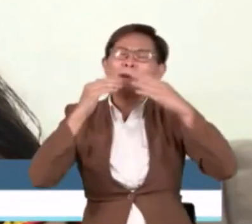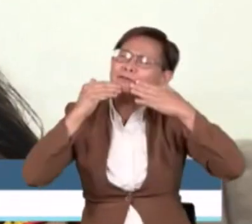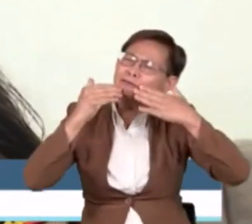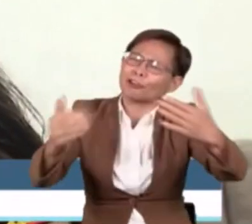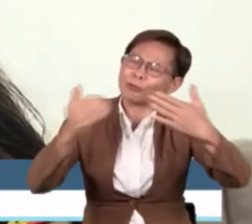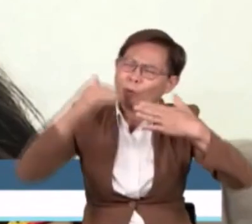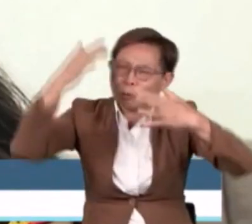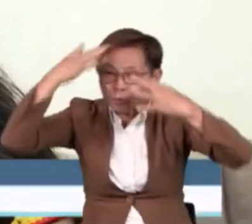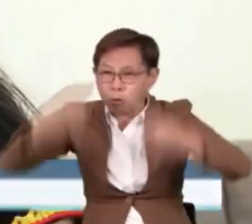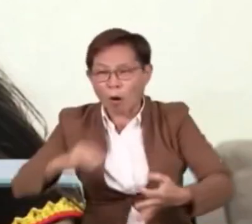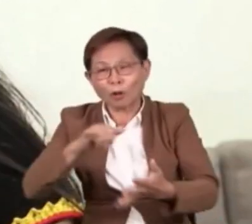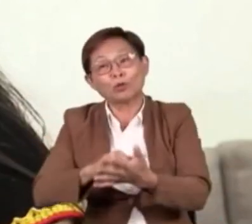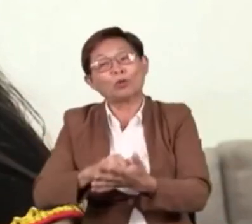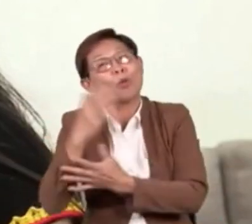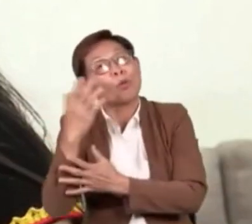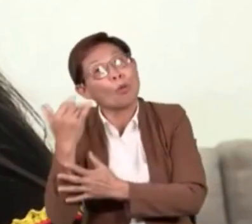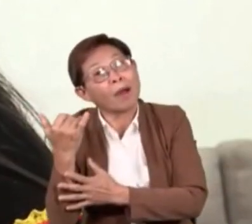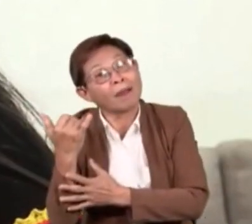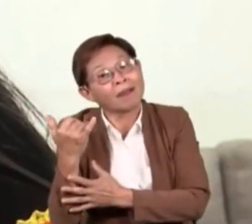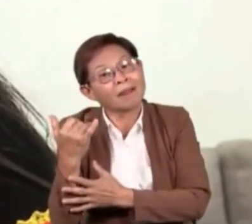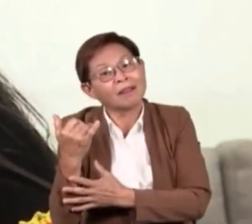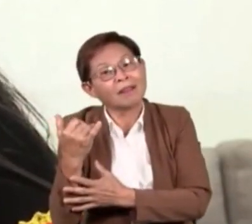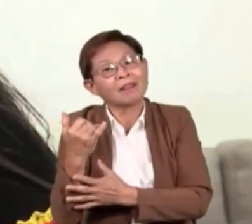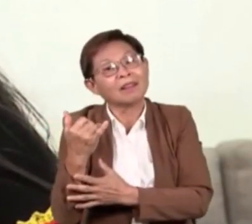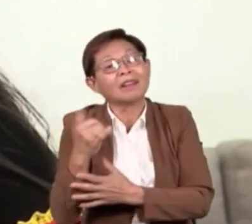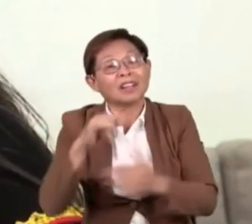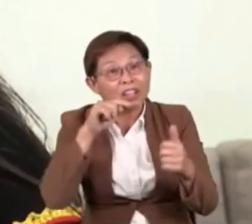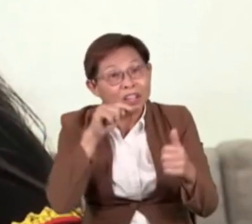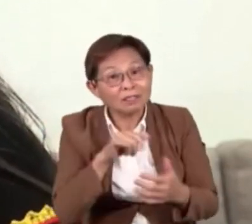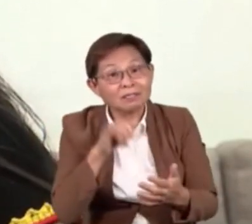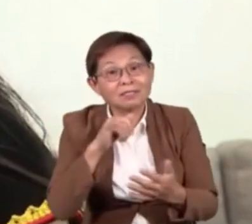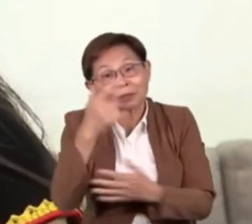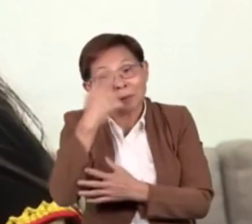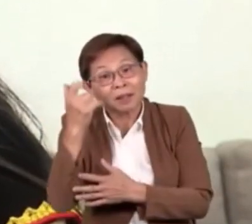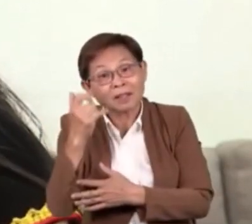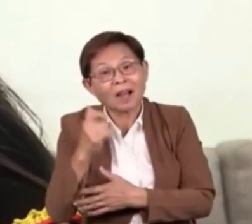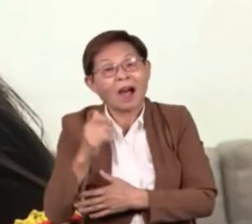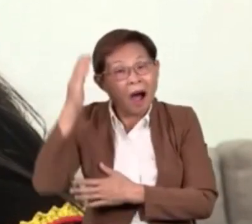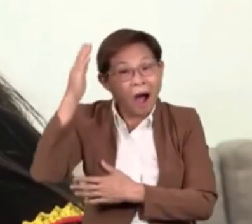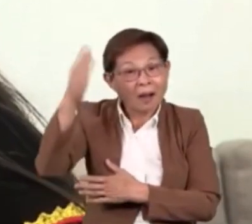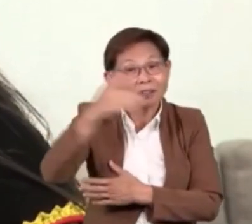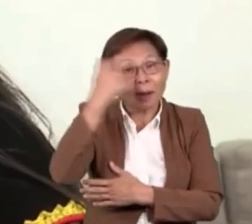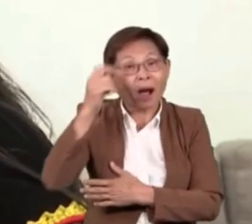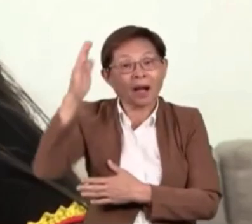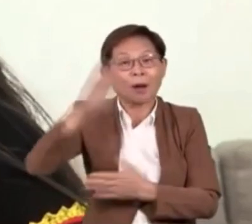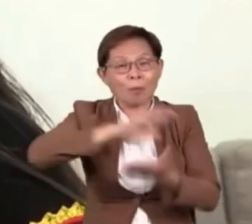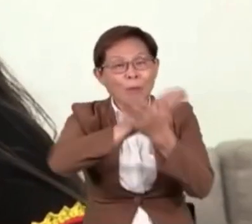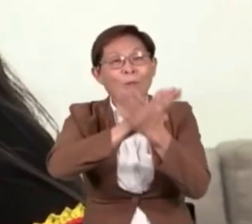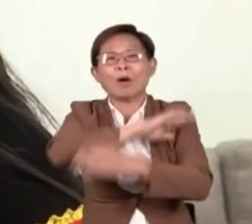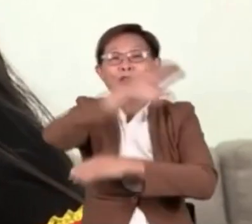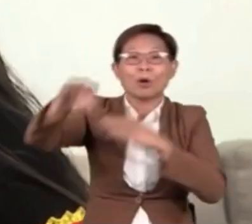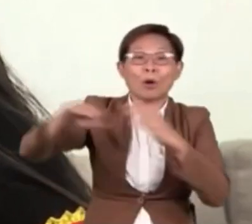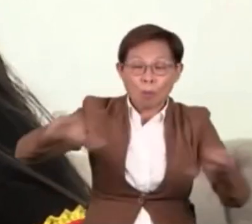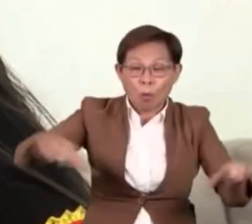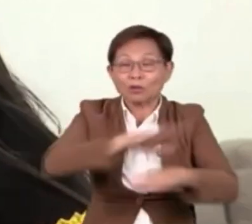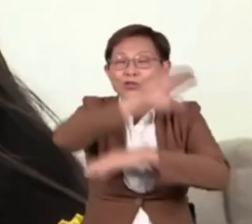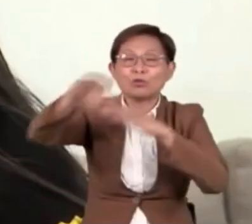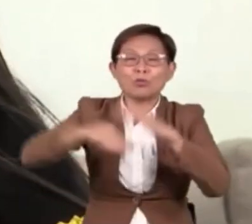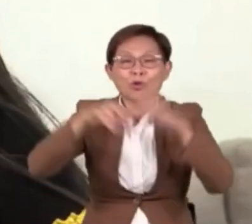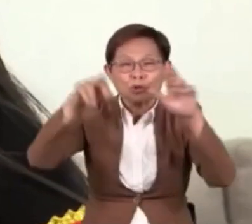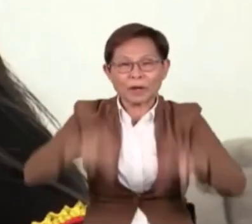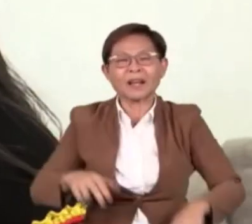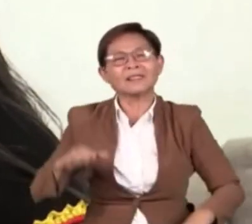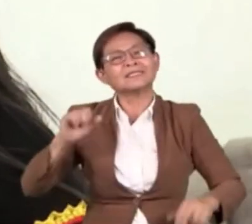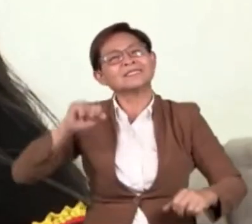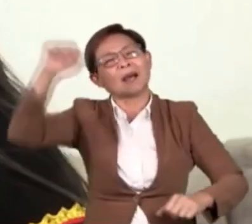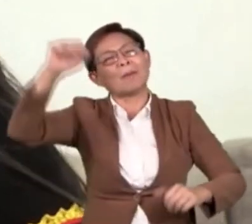dengan keputusan tersebut kerana perkara tersebutlah yang akan membuatkan seluruh rakyat Sabah ini berasa senang hati